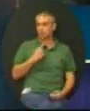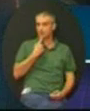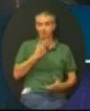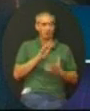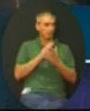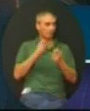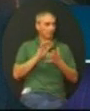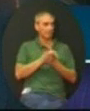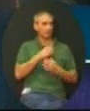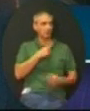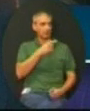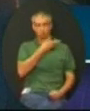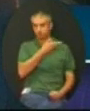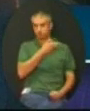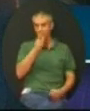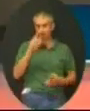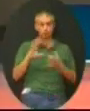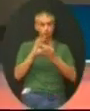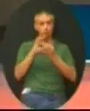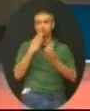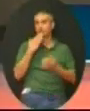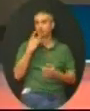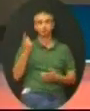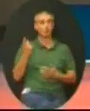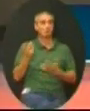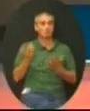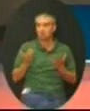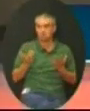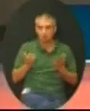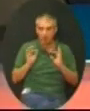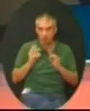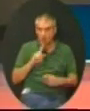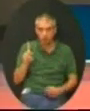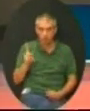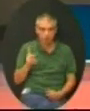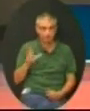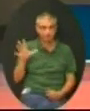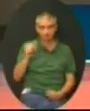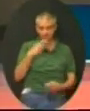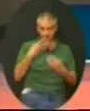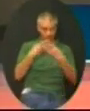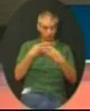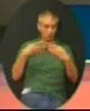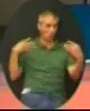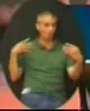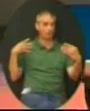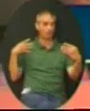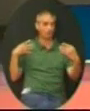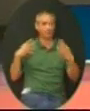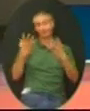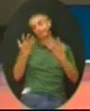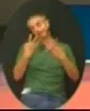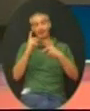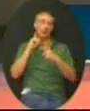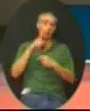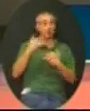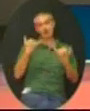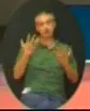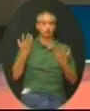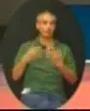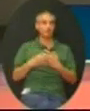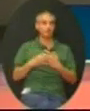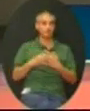חברי יואב קיש? הם קשורים קשר הדוק לירושלים. ממש לא. לקחו את החומה, הגדר, לא יודע איך קוראים לה